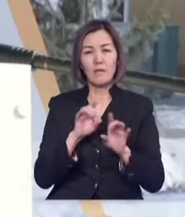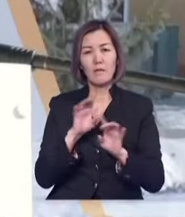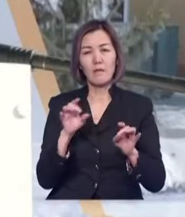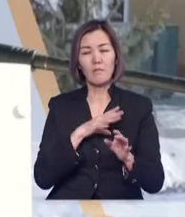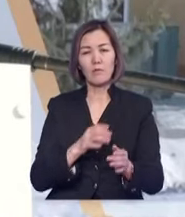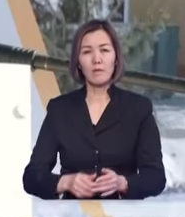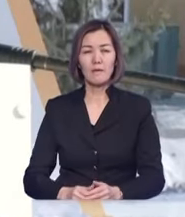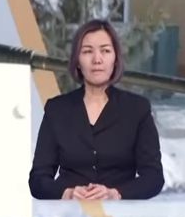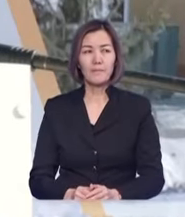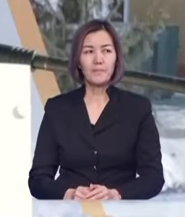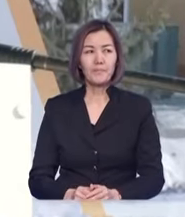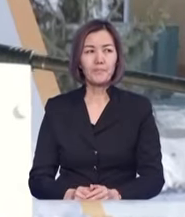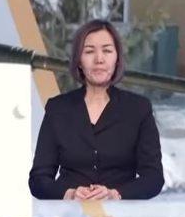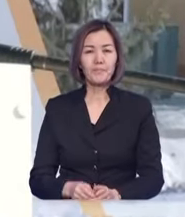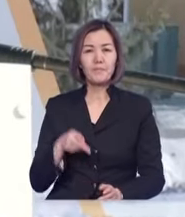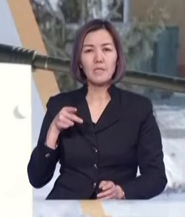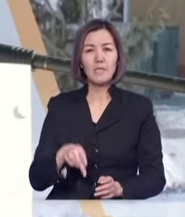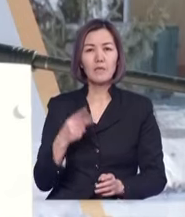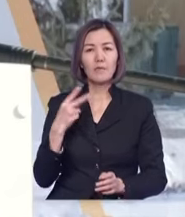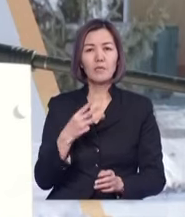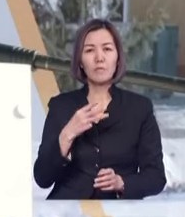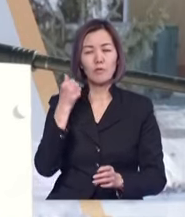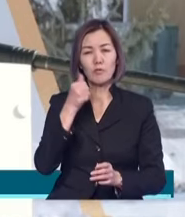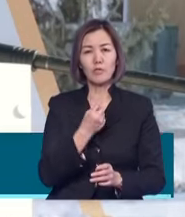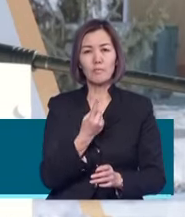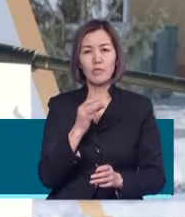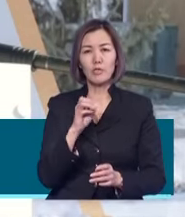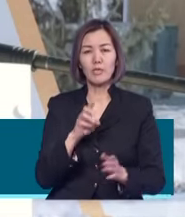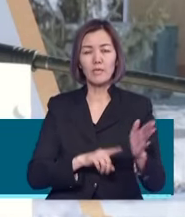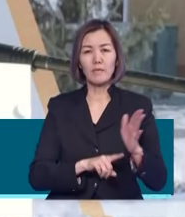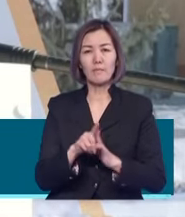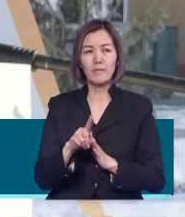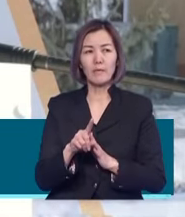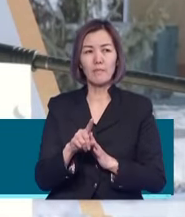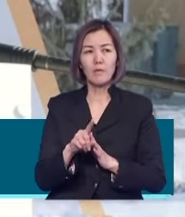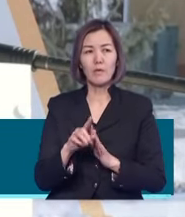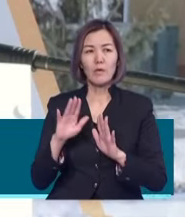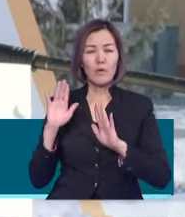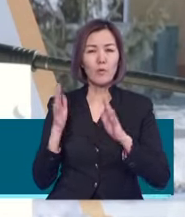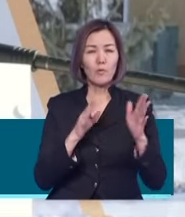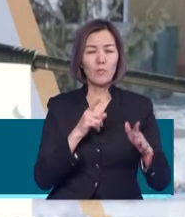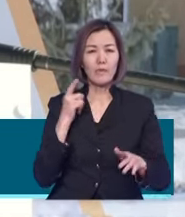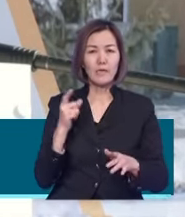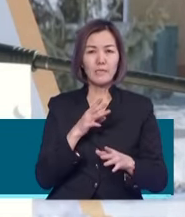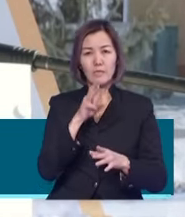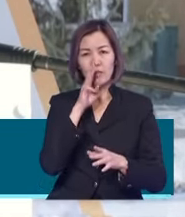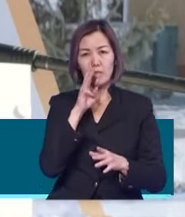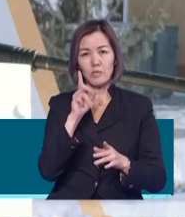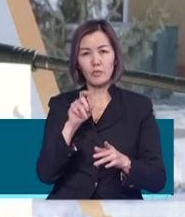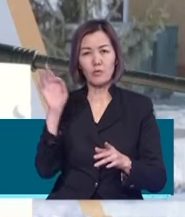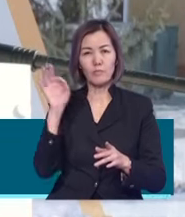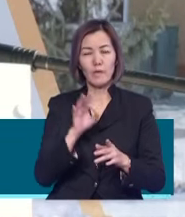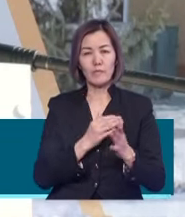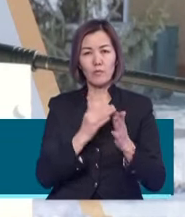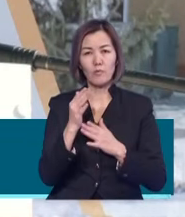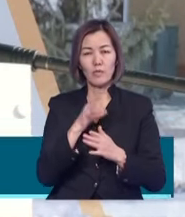етті. 2020 жылдың 1 шілдесінен бастап орман қорғау қызметкерлерінің жалақысы 100%-ға